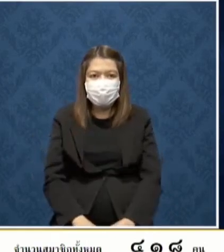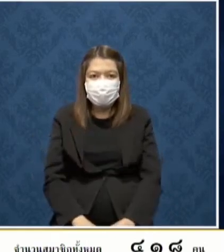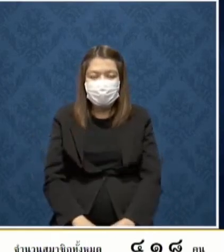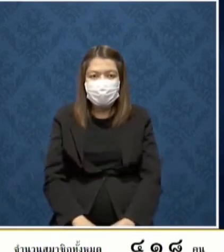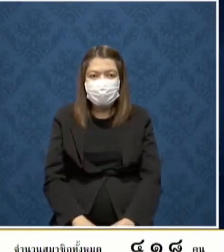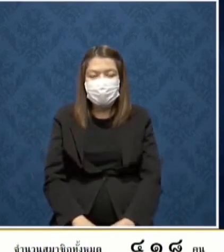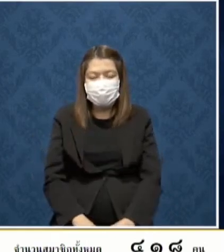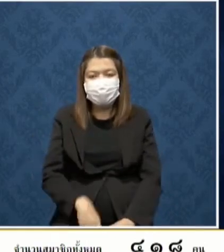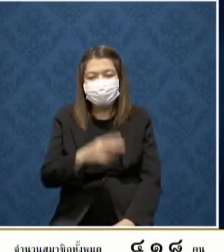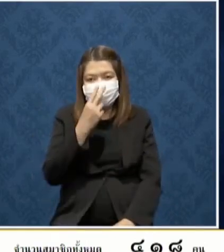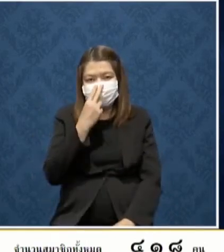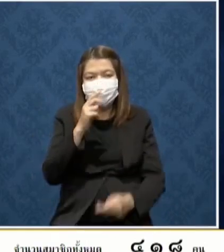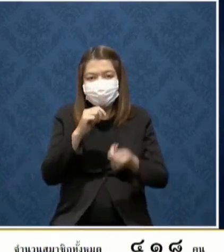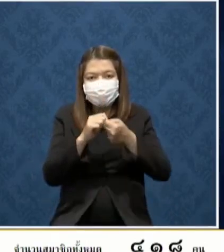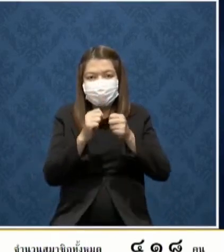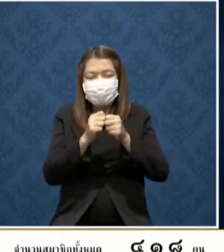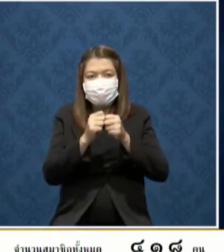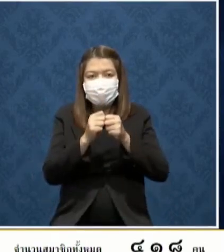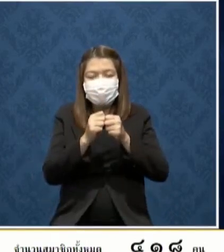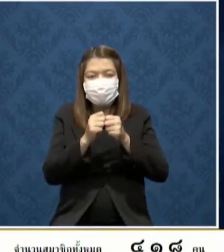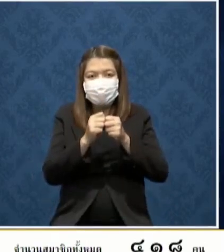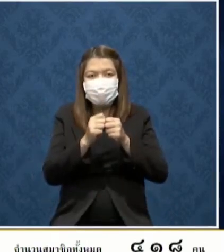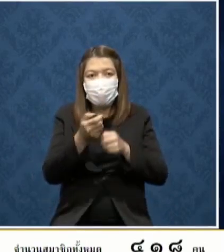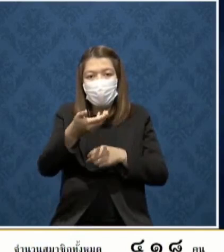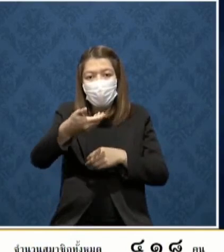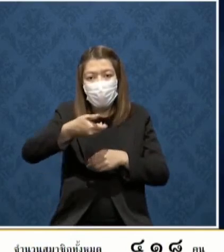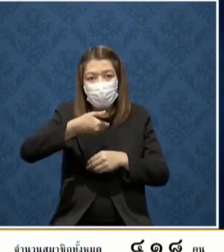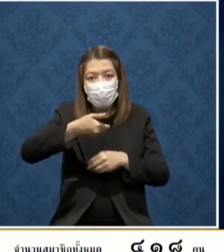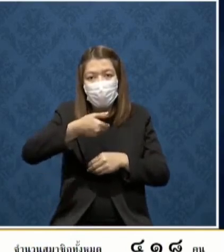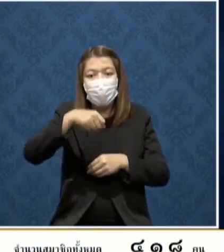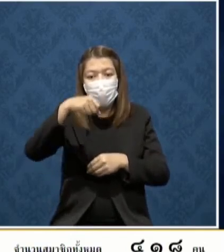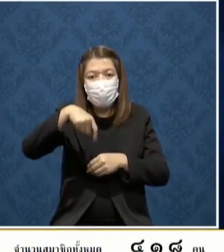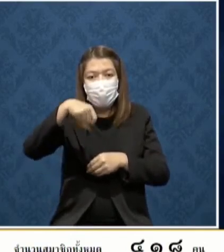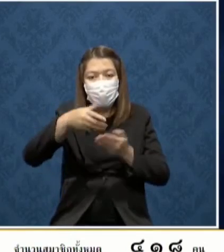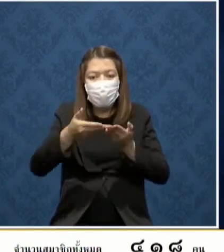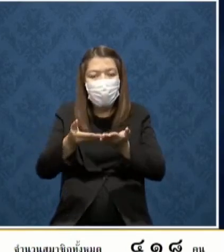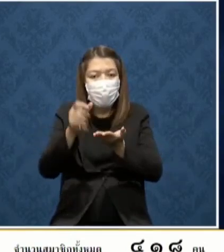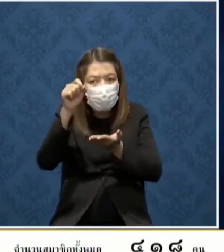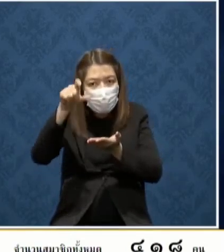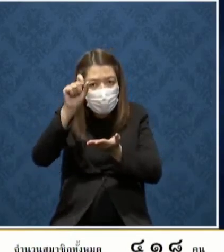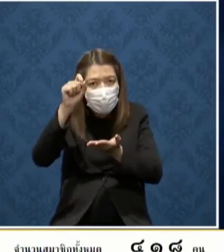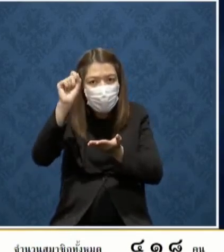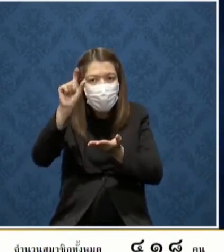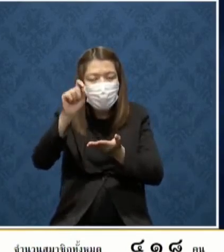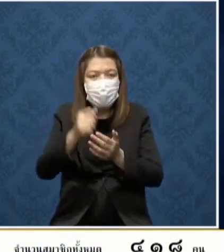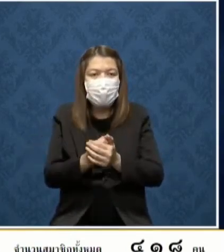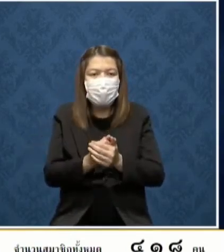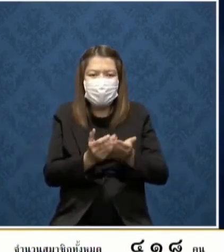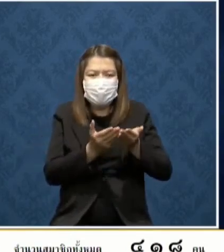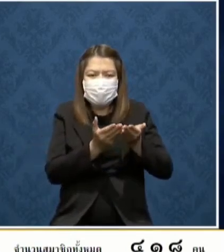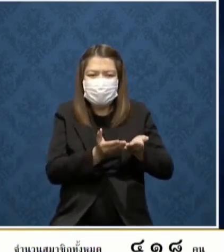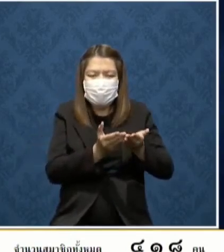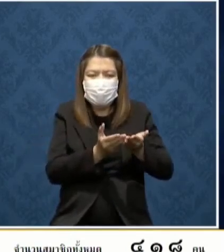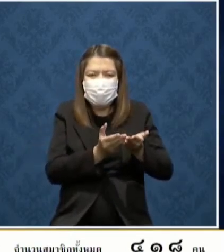เราเหนปัญหานี้ครับ จากการที่มีการขอเข้ามา ซ่มบำรุงเป็นการด่นของเหลอหวงนาเรสวน